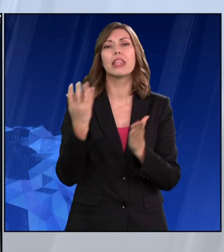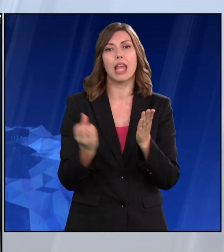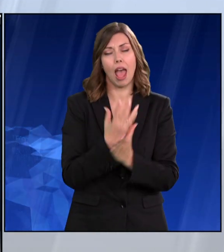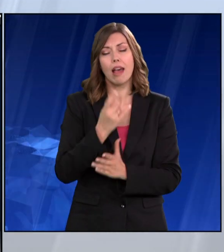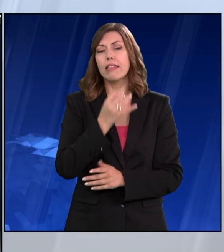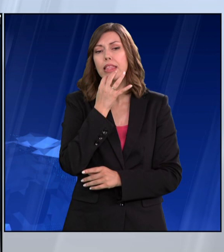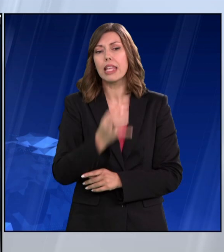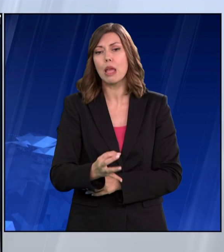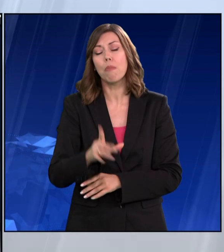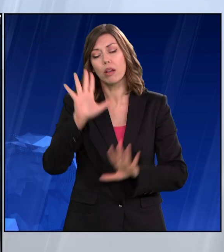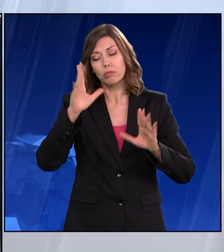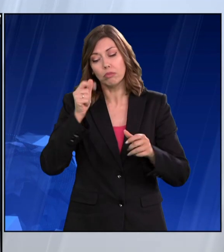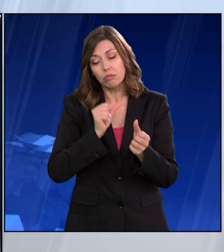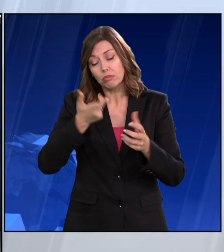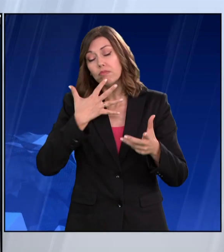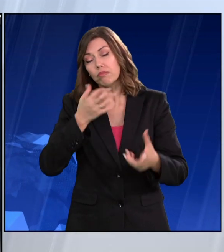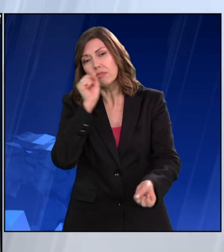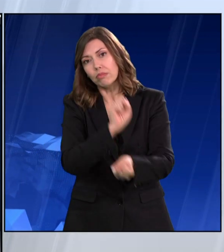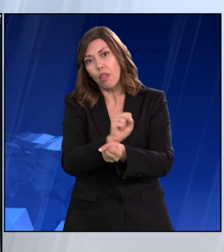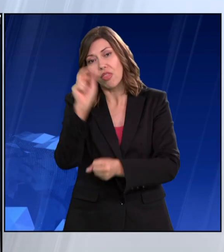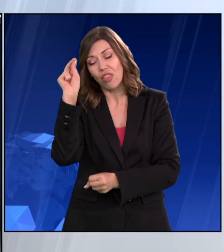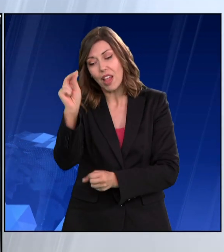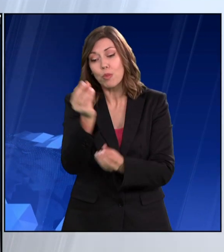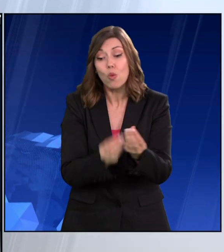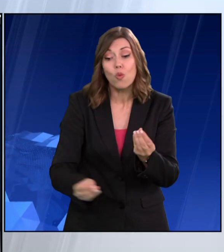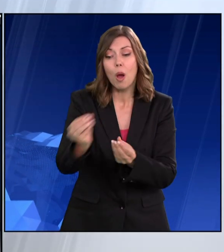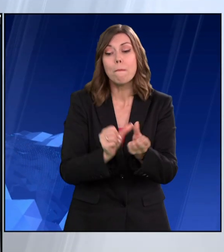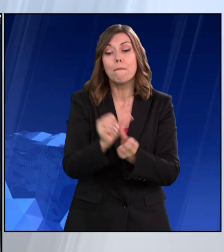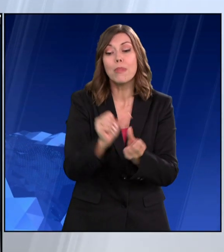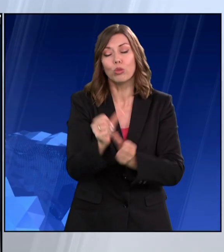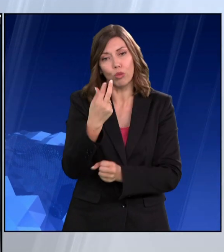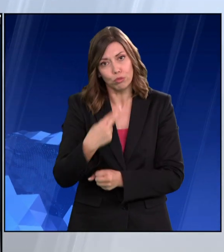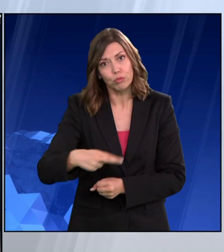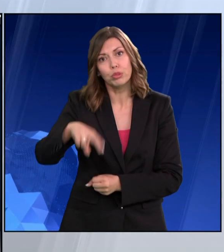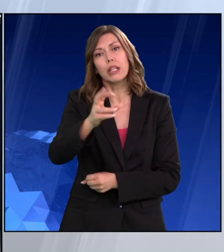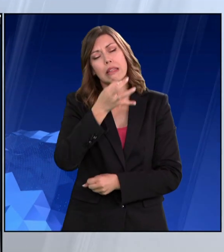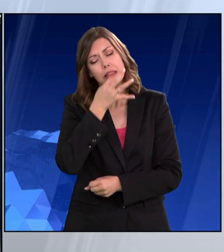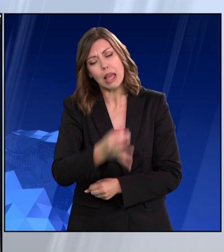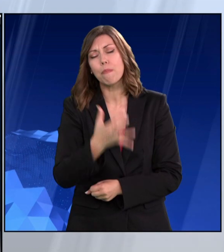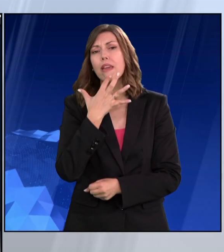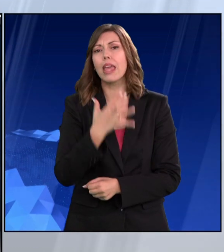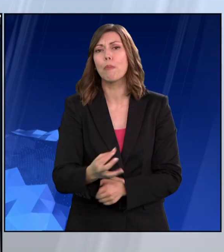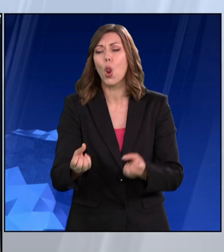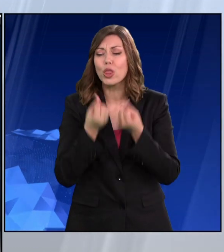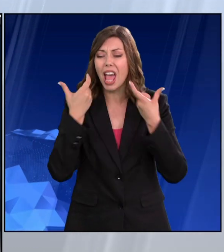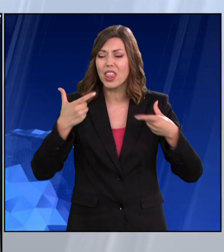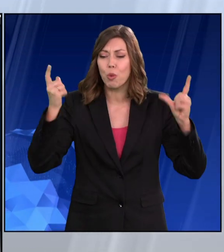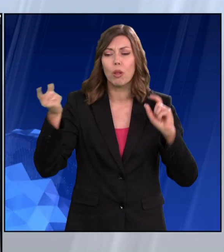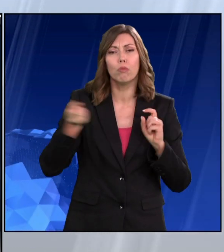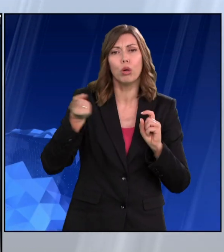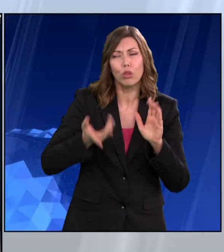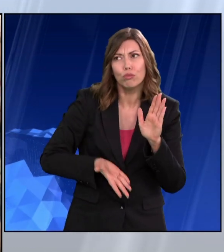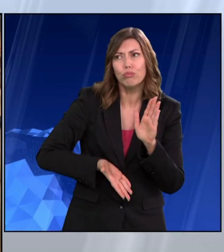του για καλύτερους μισθούς και εξηγεί πώς και γιατί προέκυψε η ευρεία νίκη της Νέας Δημοκρατίας στις εκλογές της 21ης